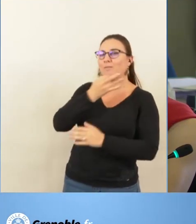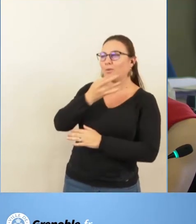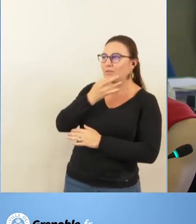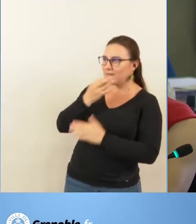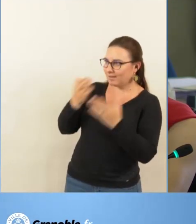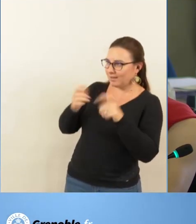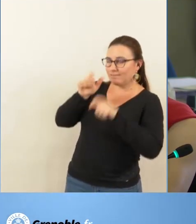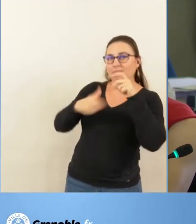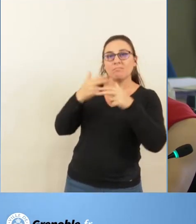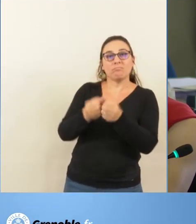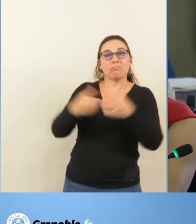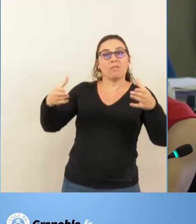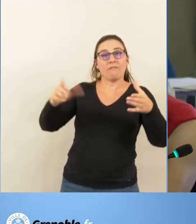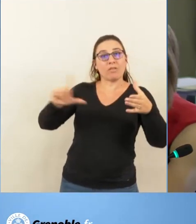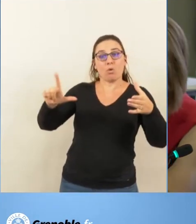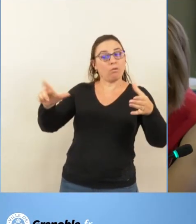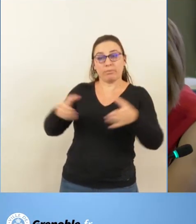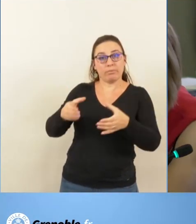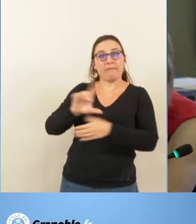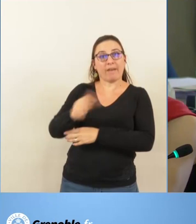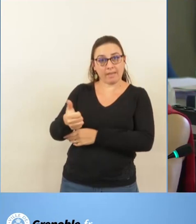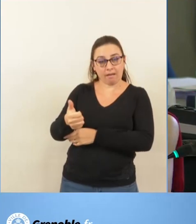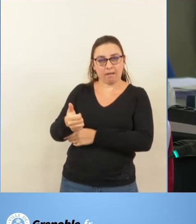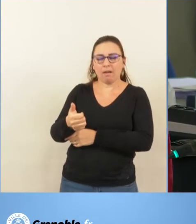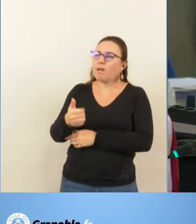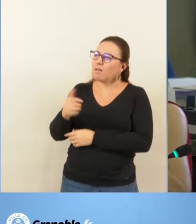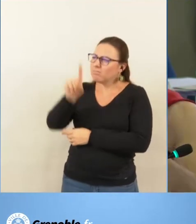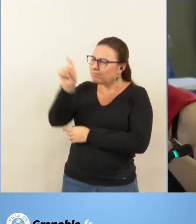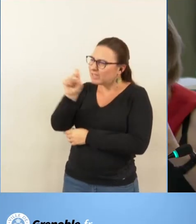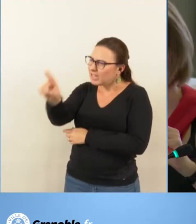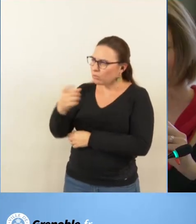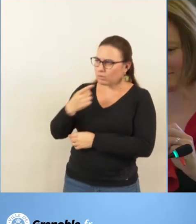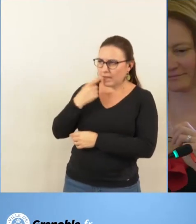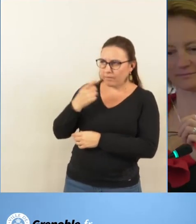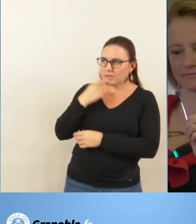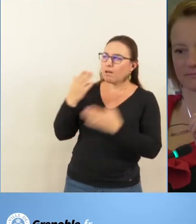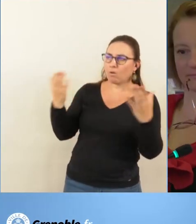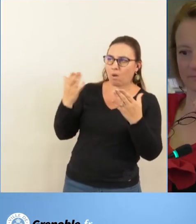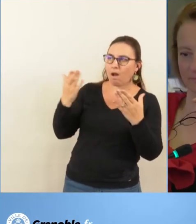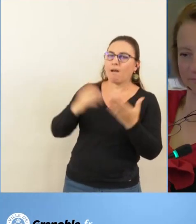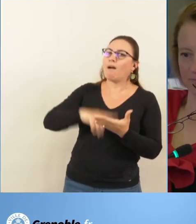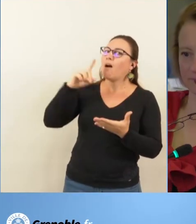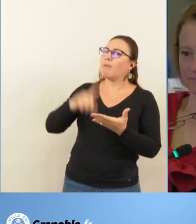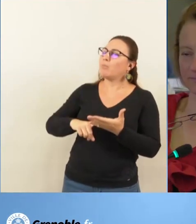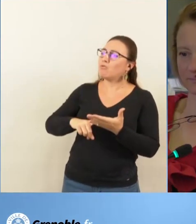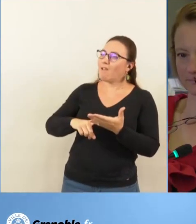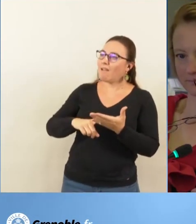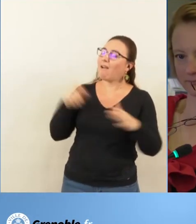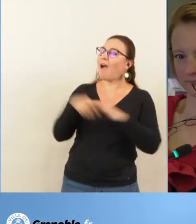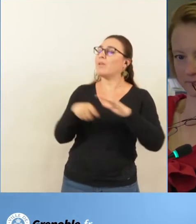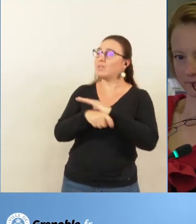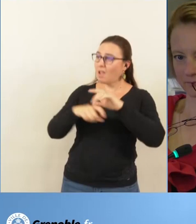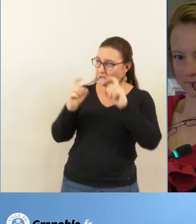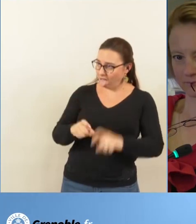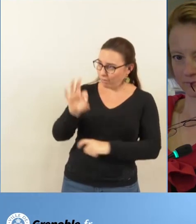noms d'adjoints passent de 22 à 21 et en conséquence je voudrais savoir si cela signifie que l'enveloppe des indemnités des élus va baisser puisque